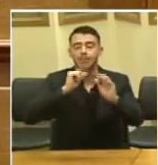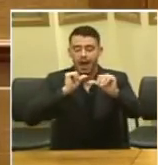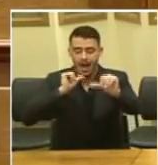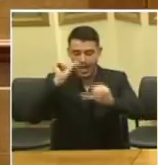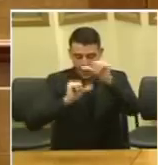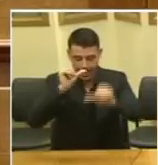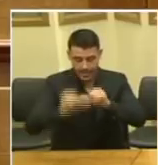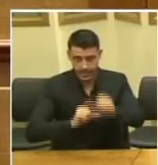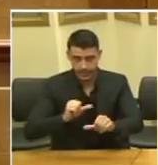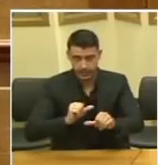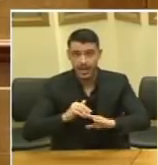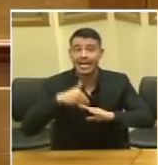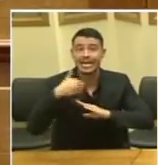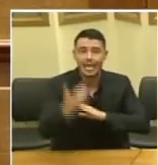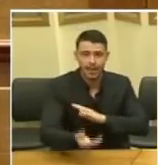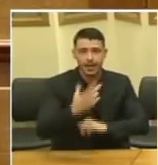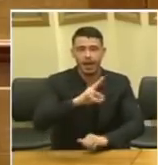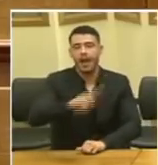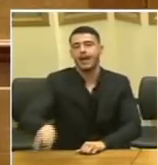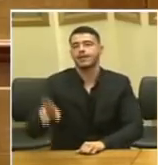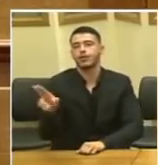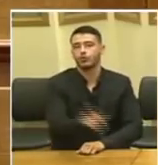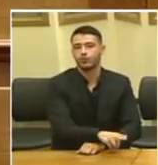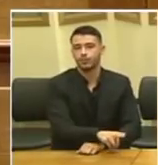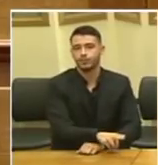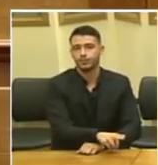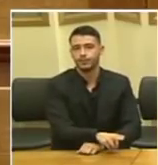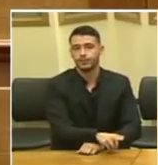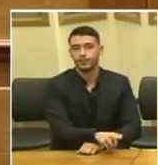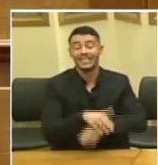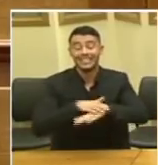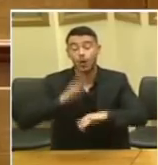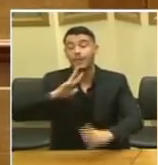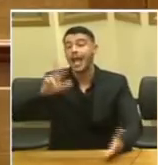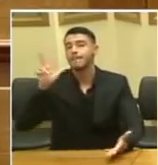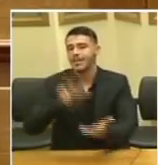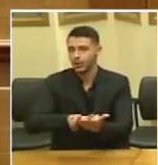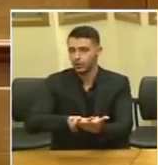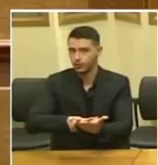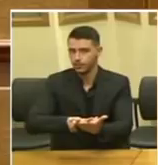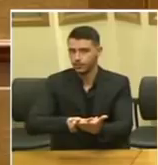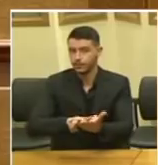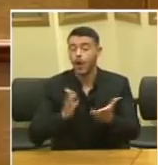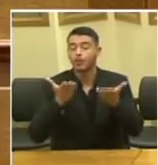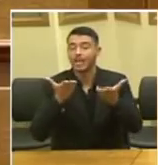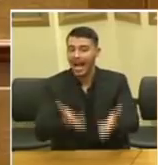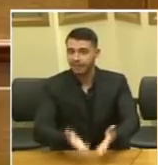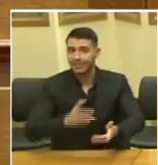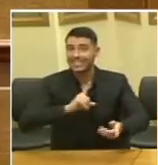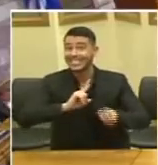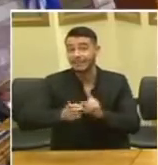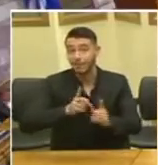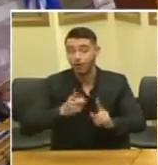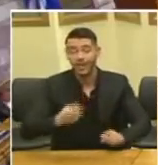έρθει για ακύρωση. Άρα λοιπόν, αυτή η συμφωνία και αυτή η μονογραφή που θα υπογραφεί